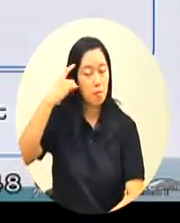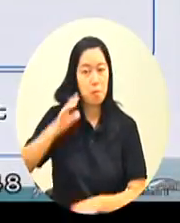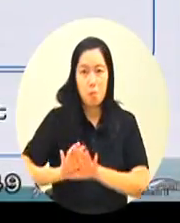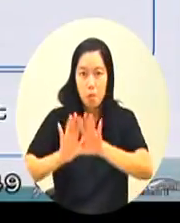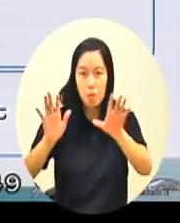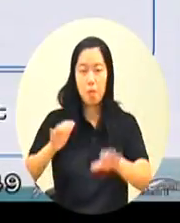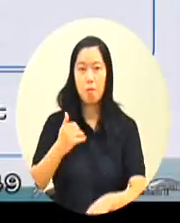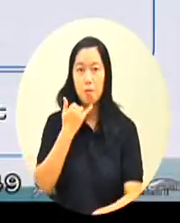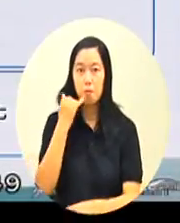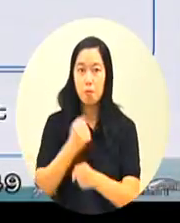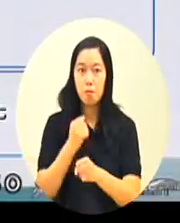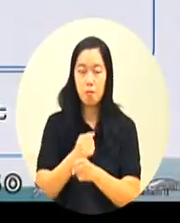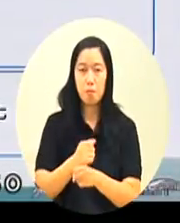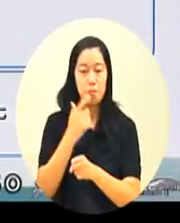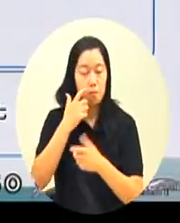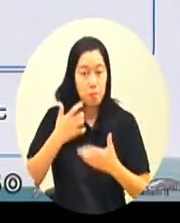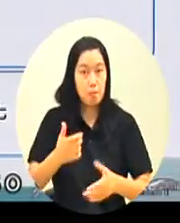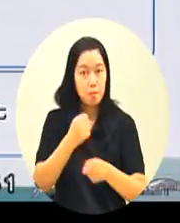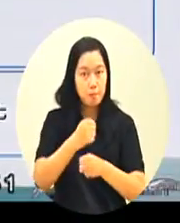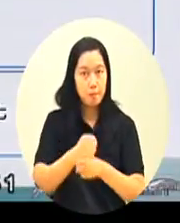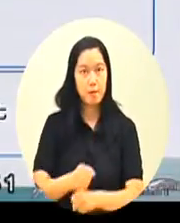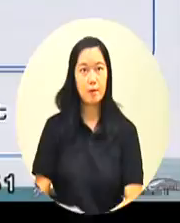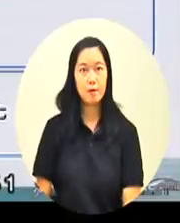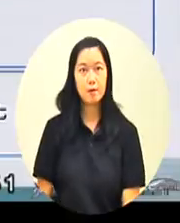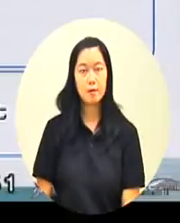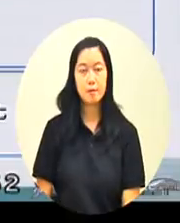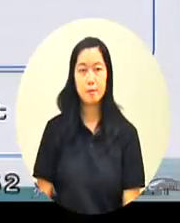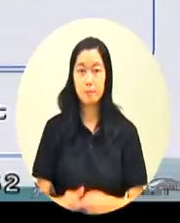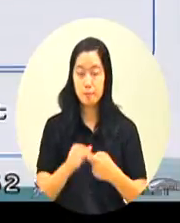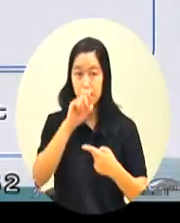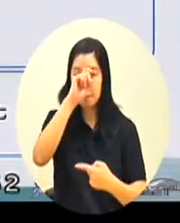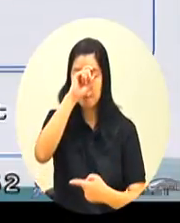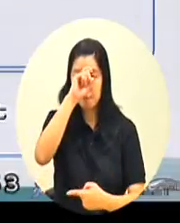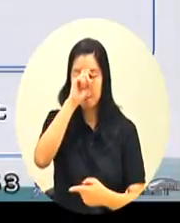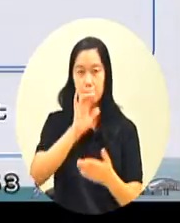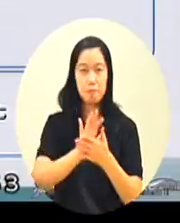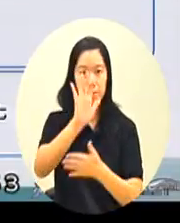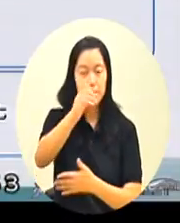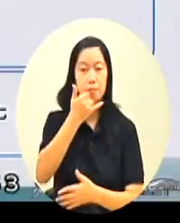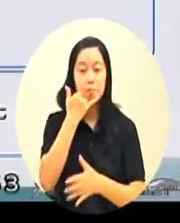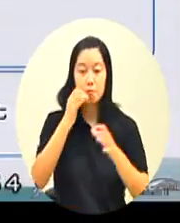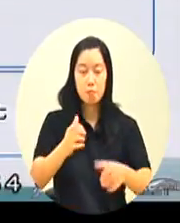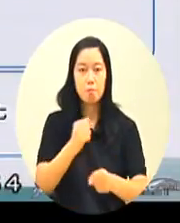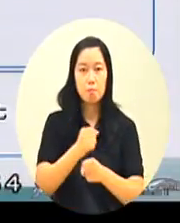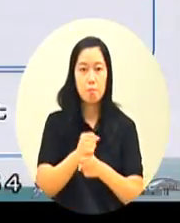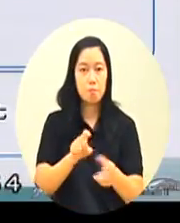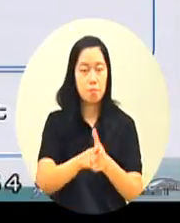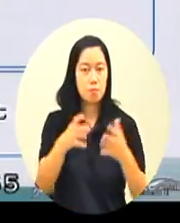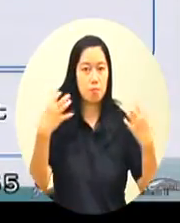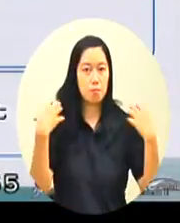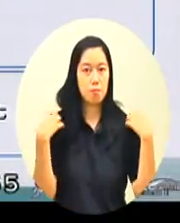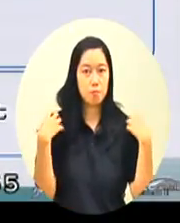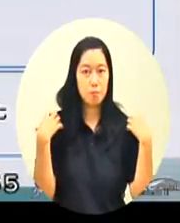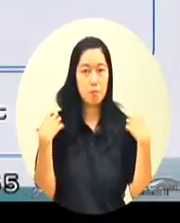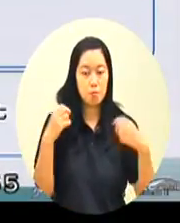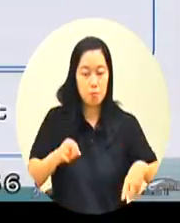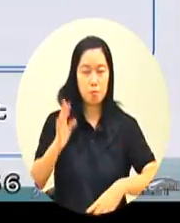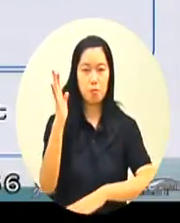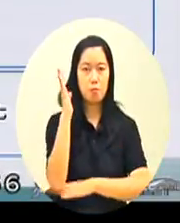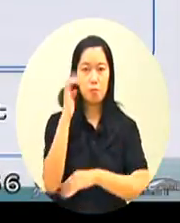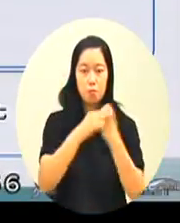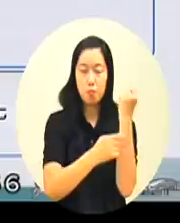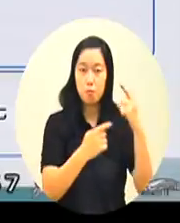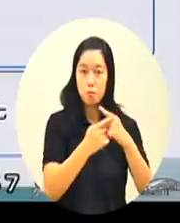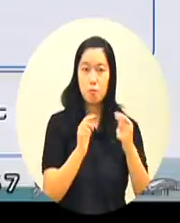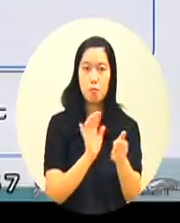几个重要的工作。第一个，我们会希望未来我们能够成立一个专职的行政法人来推动这个产业转